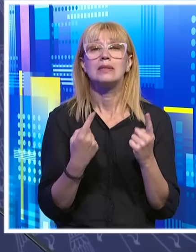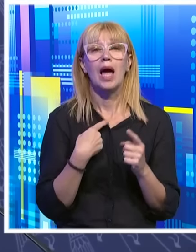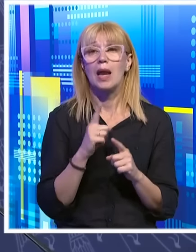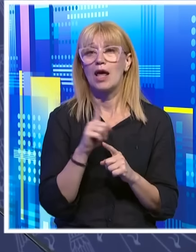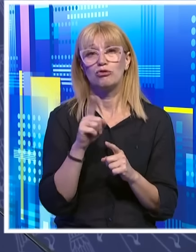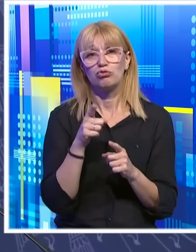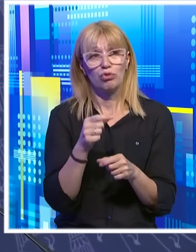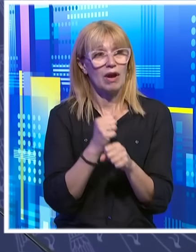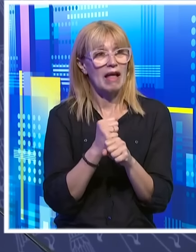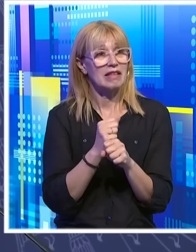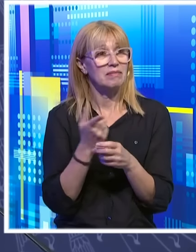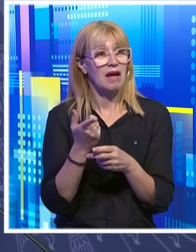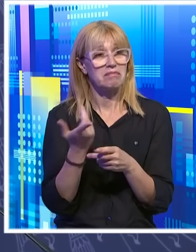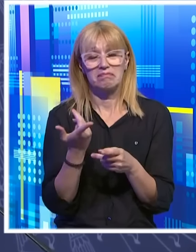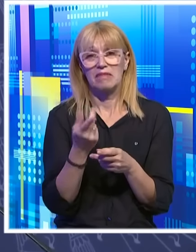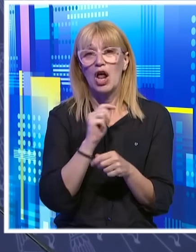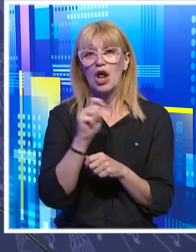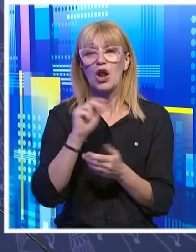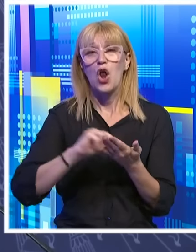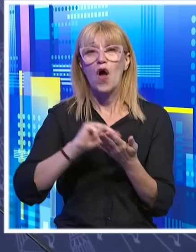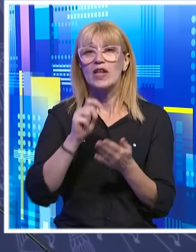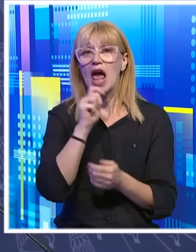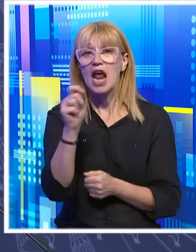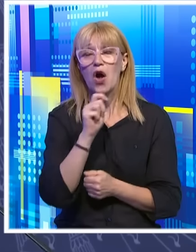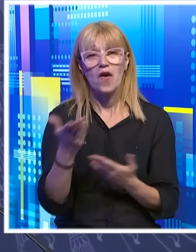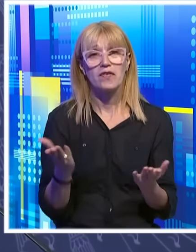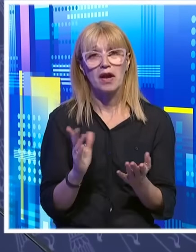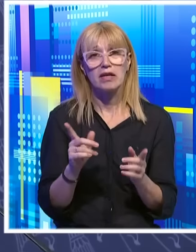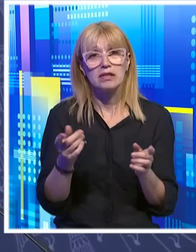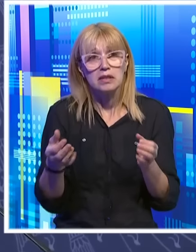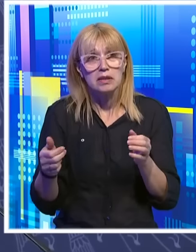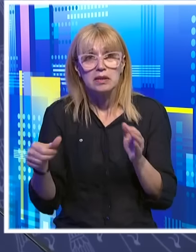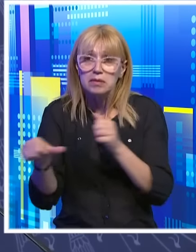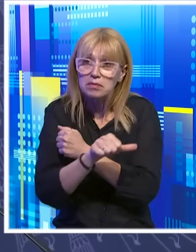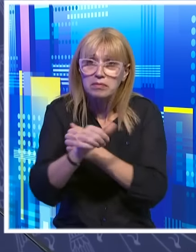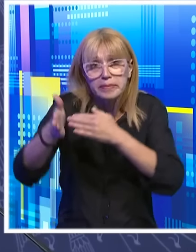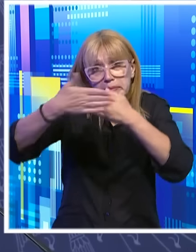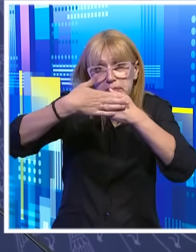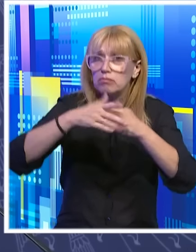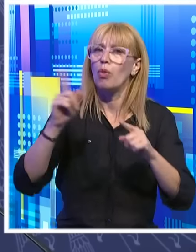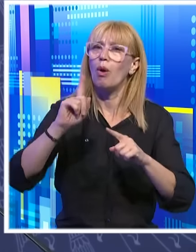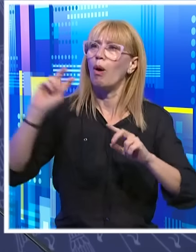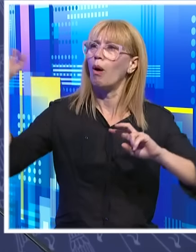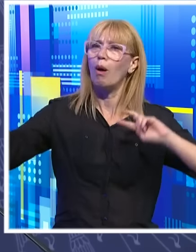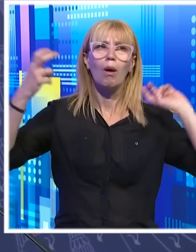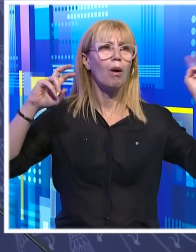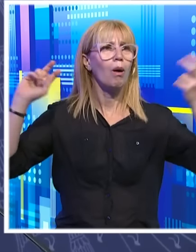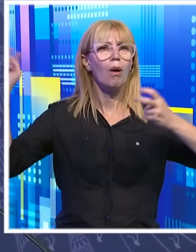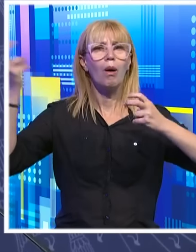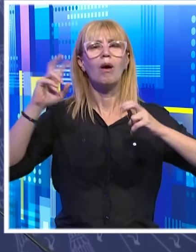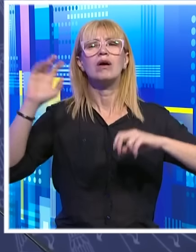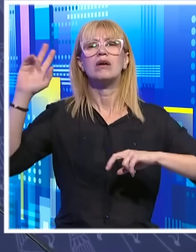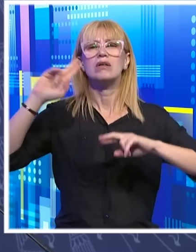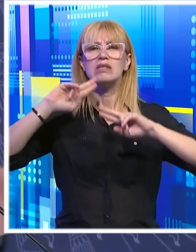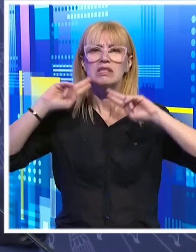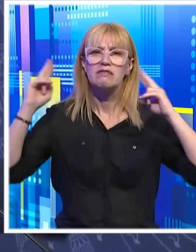za novinare i neću da radim iza zatvorenih vrata, već ću pozvati u našu zemlju najveće evropske i svetske lidere. Ja